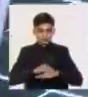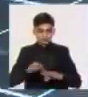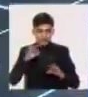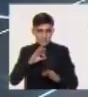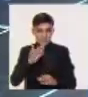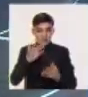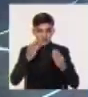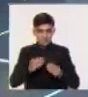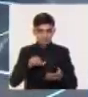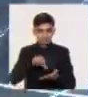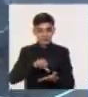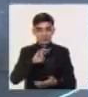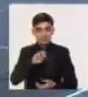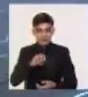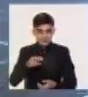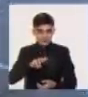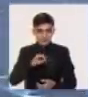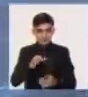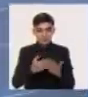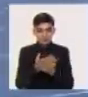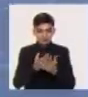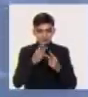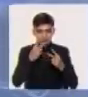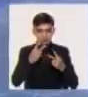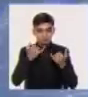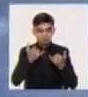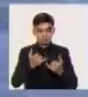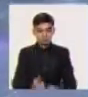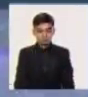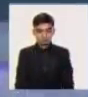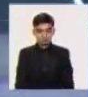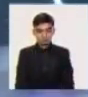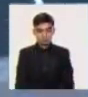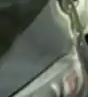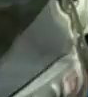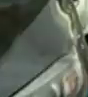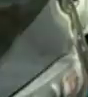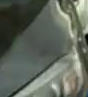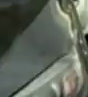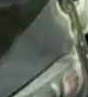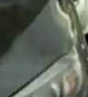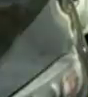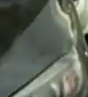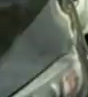вечер. О событиях вторника Наталья Раем и корреспонденты Информбюро. Смотрите сегодня.